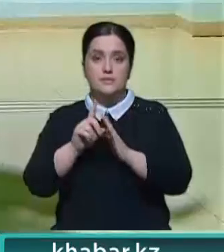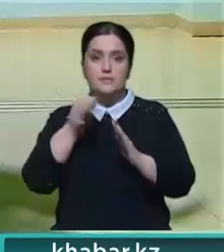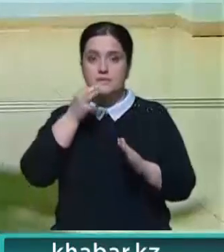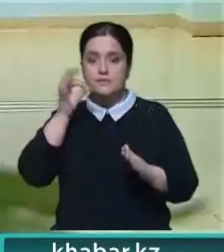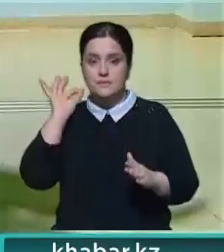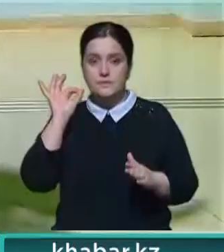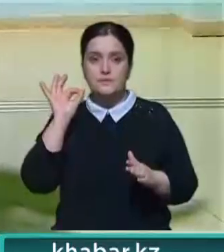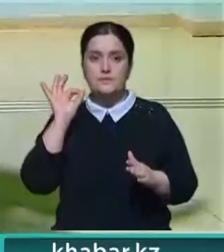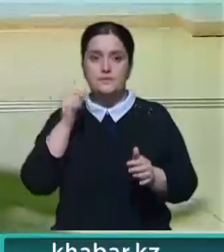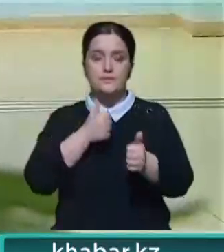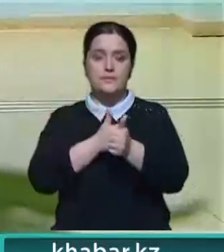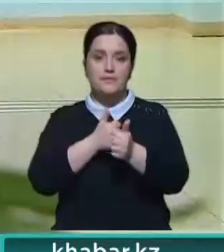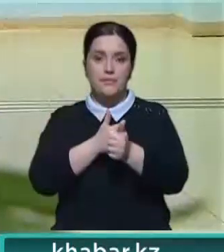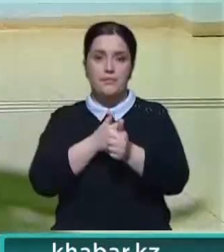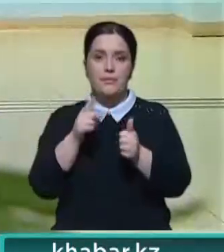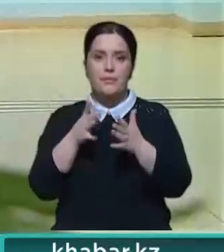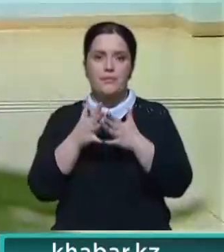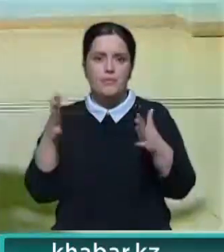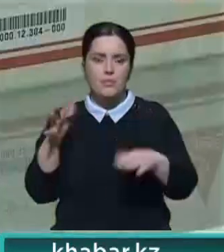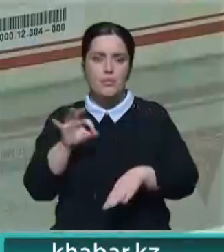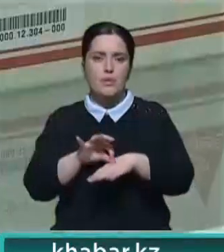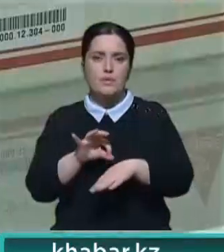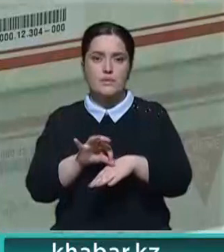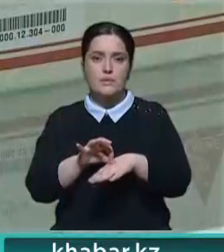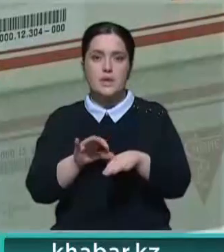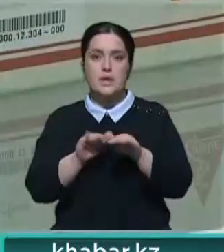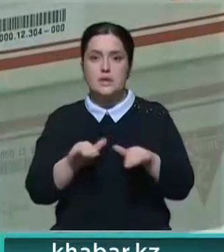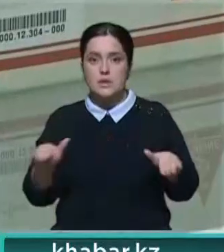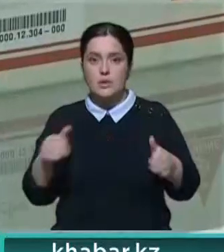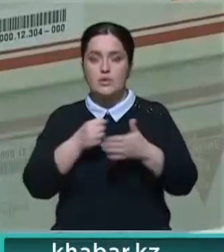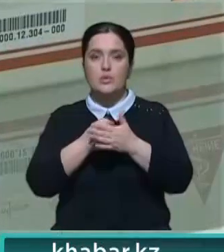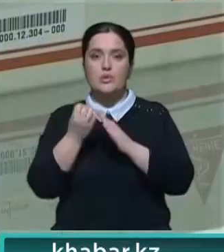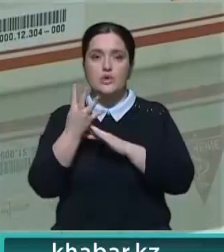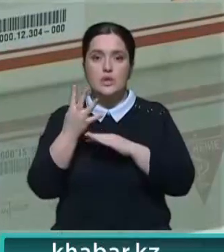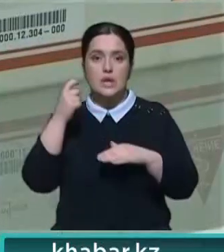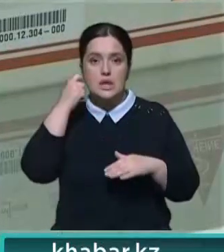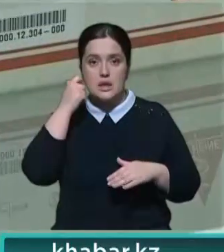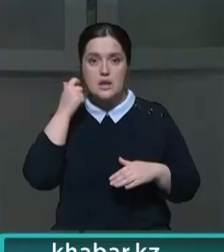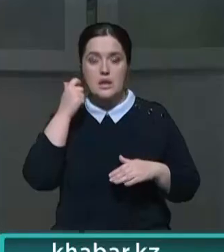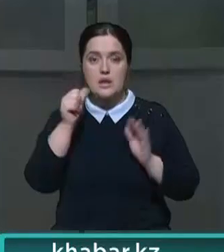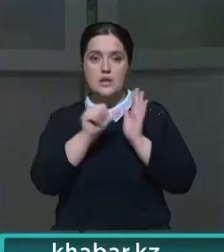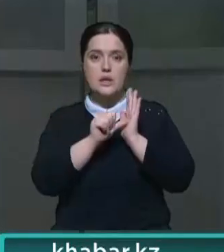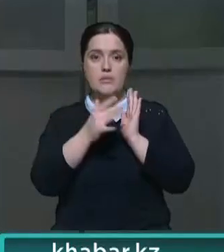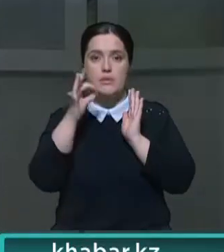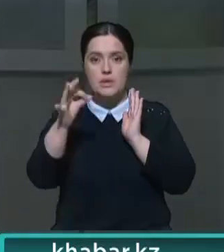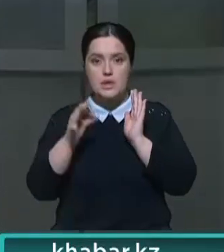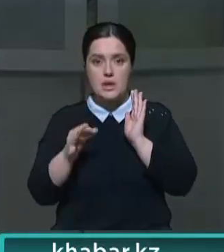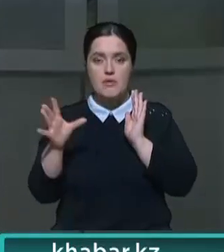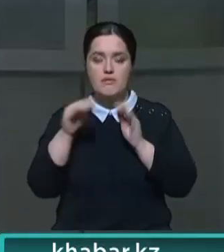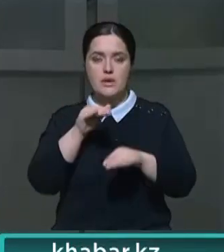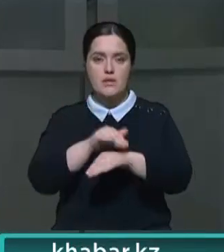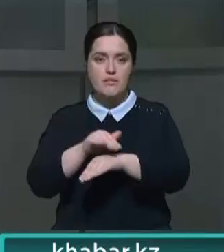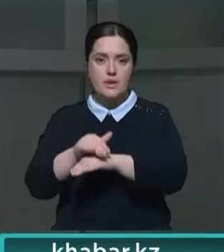раньше, чем ожидали медики. Вице-министр также отметила, что больше всех болеют дети до 14 лет. На них приходится